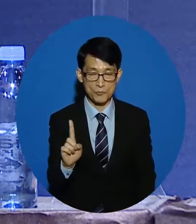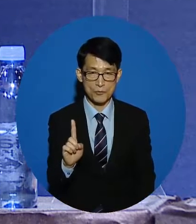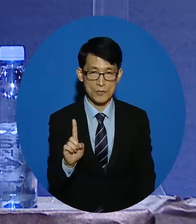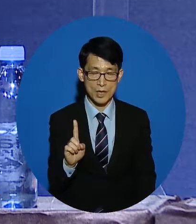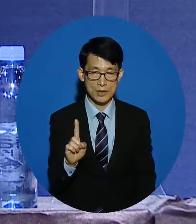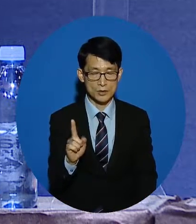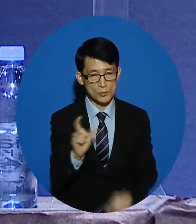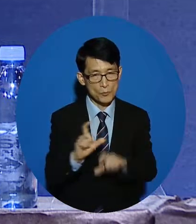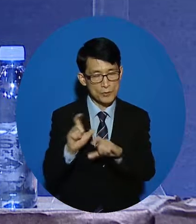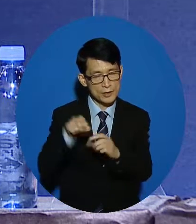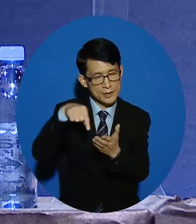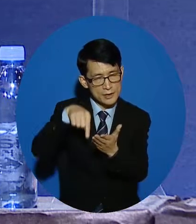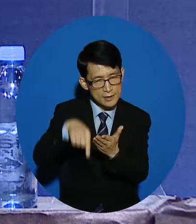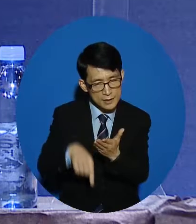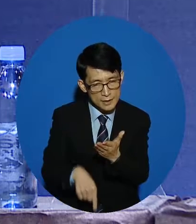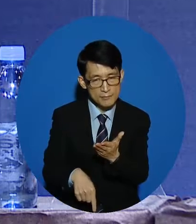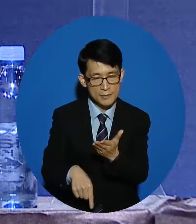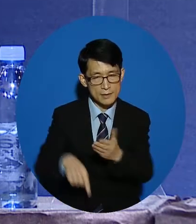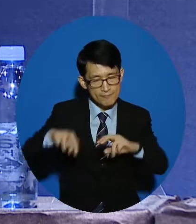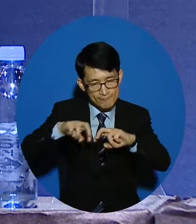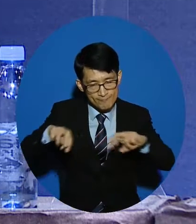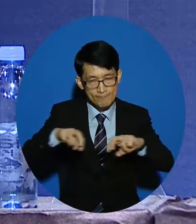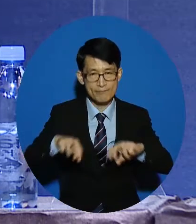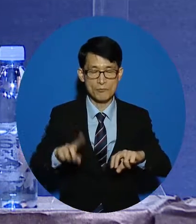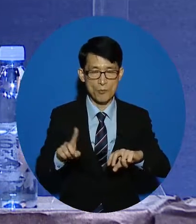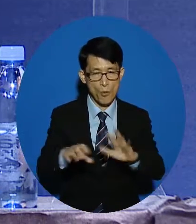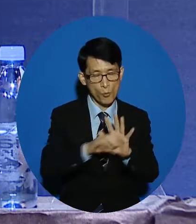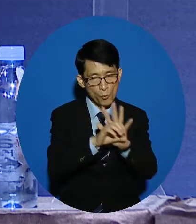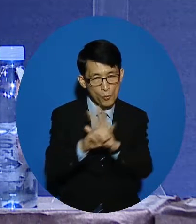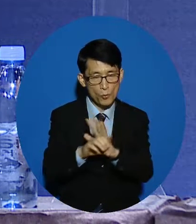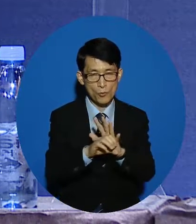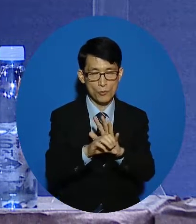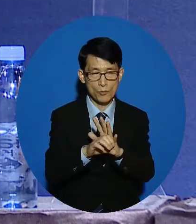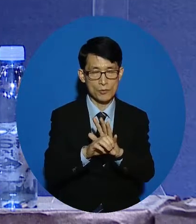더 깊이 들어가서 포스트 코로나